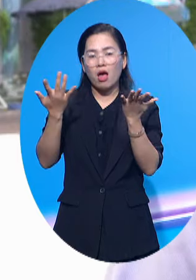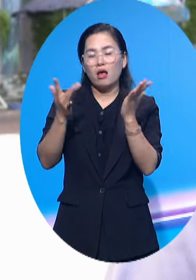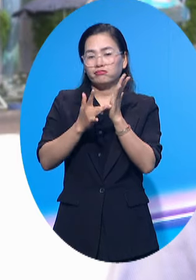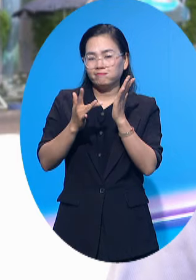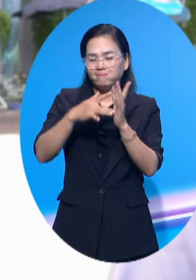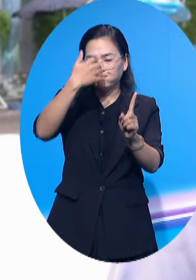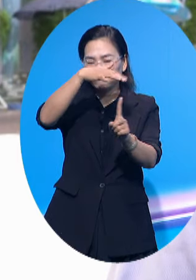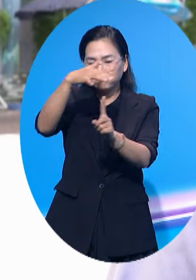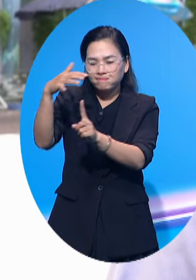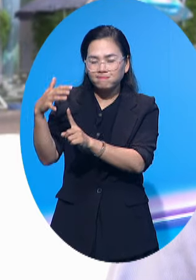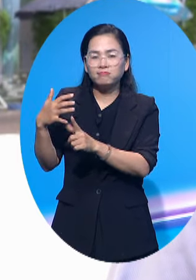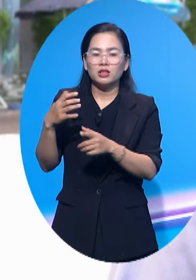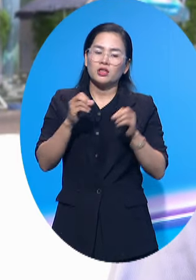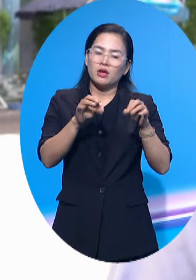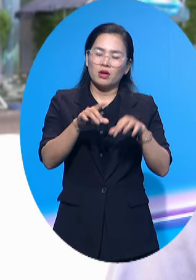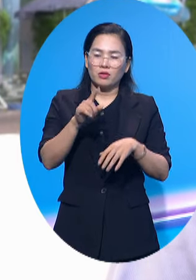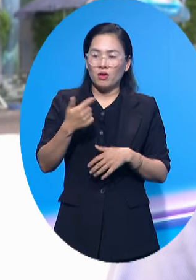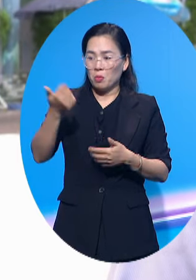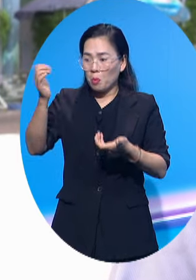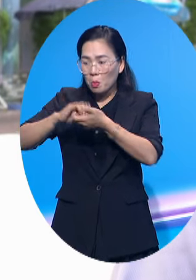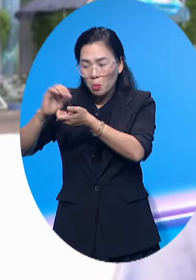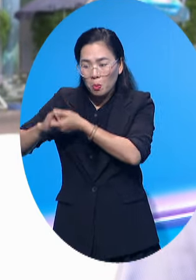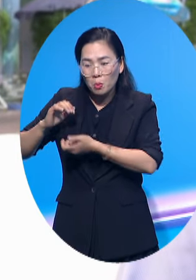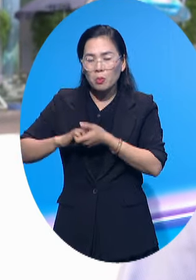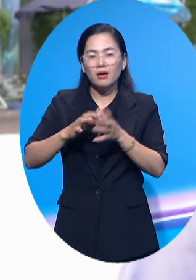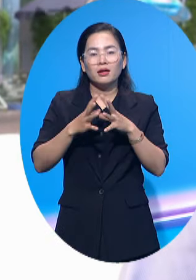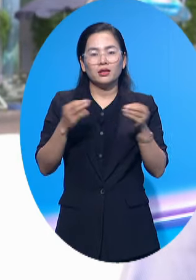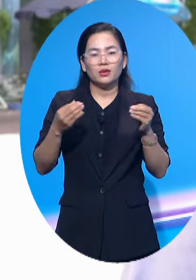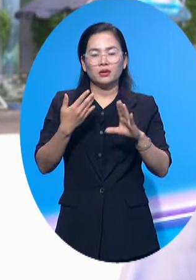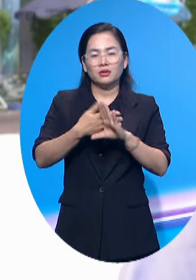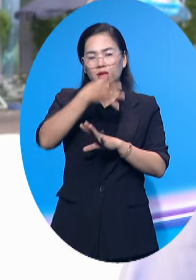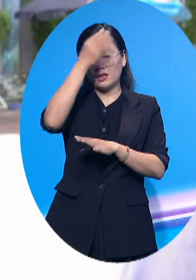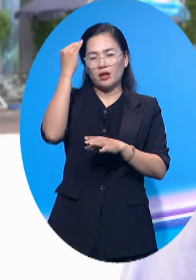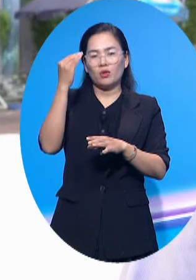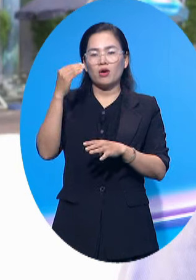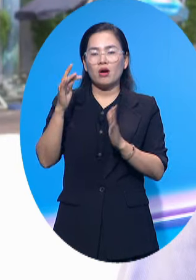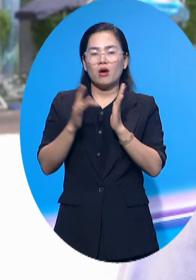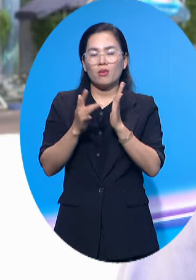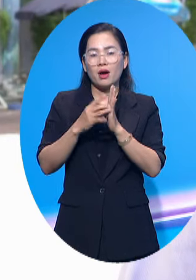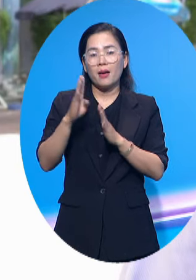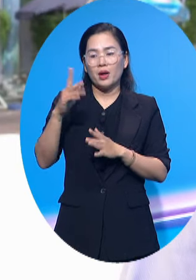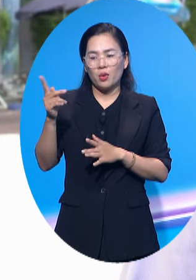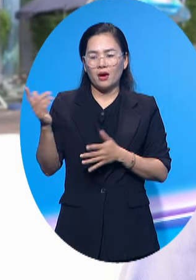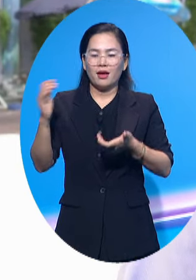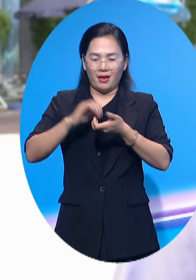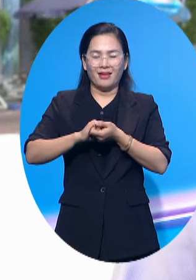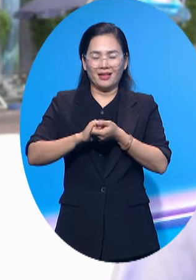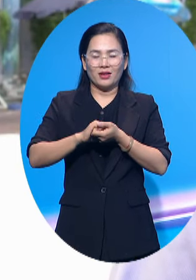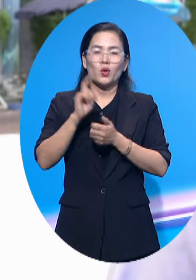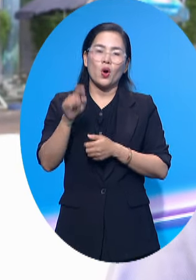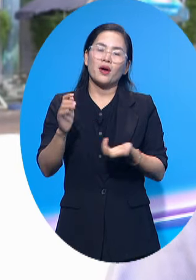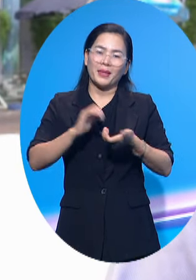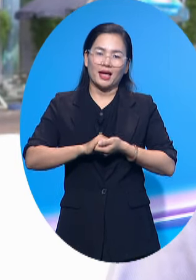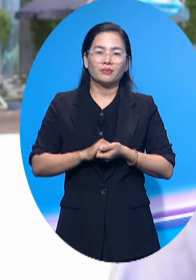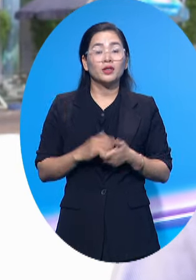nhà trường, cho nên là rất là nhiều các đối tác đến với chúng tôi, và công ty công nghệ Bách Khoa là một trong những đối tác cũng đồng hành với chúng tôi trong thời gian vừa qua. Và